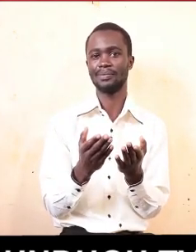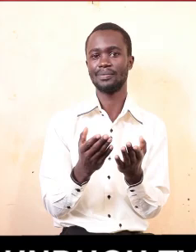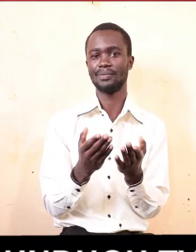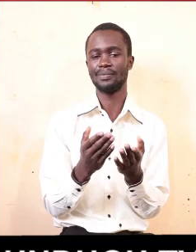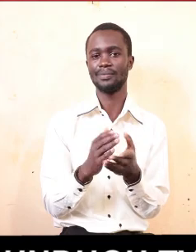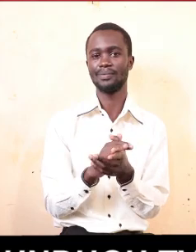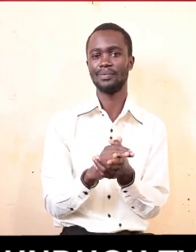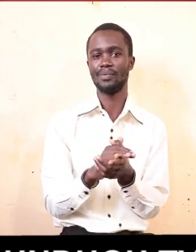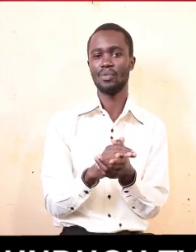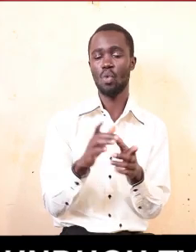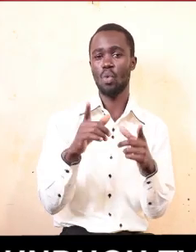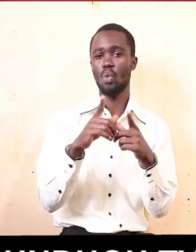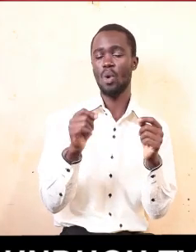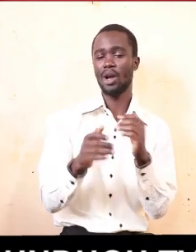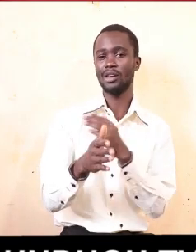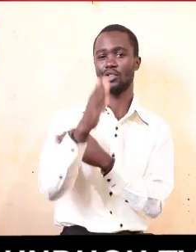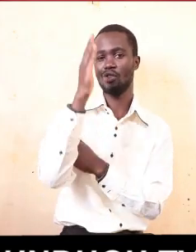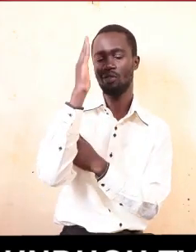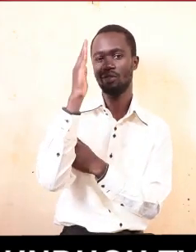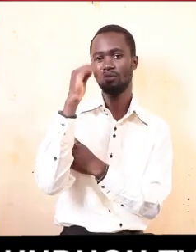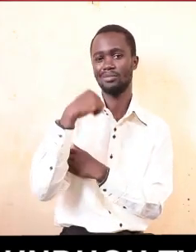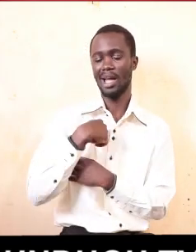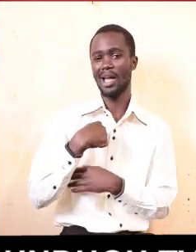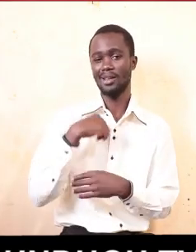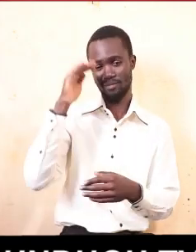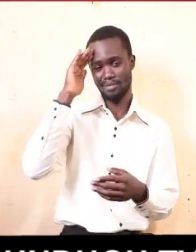Na neno la Bwana ninaamini